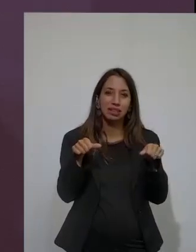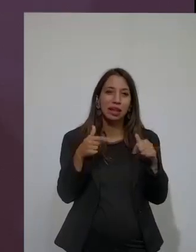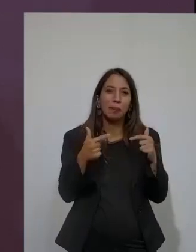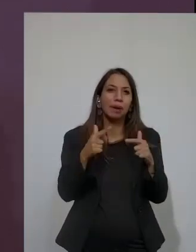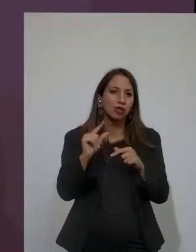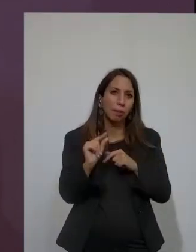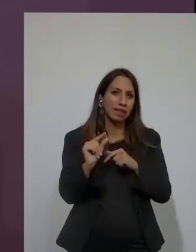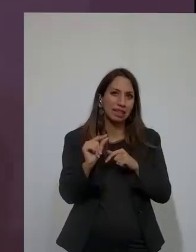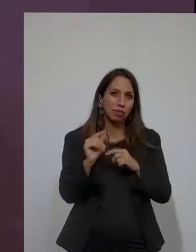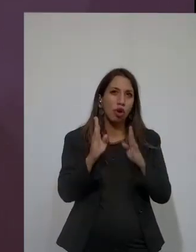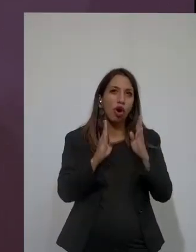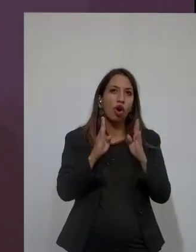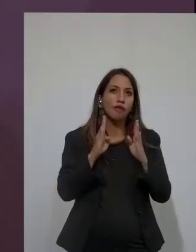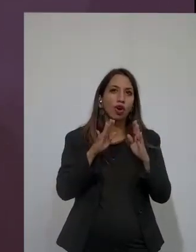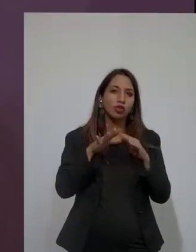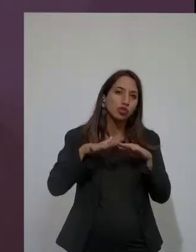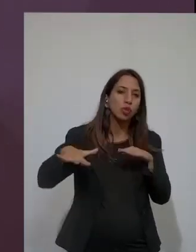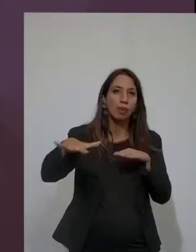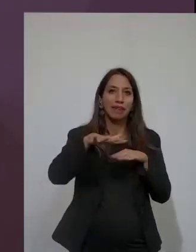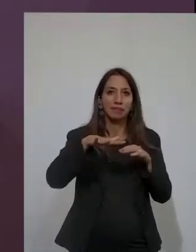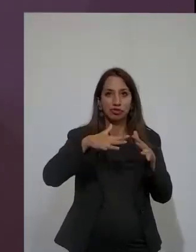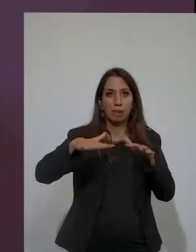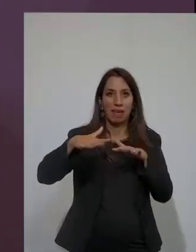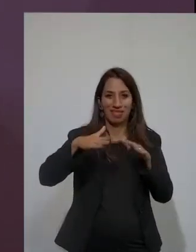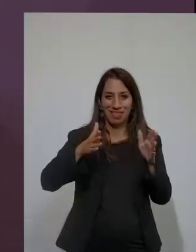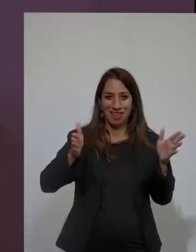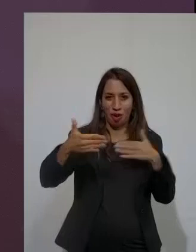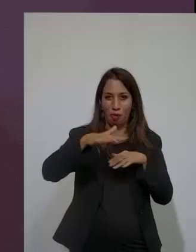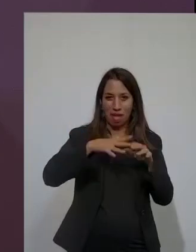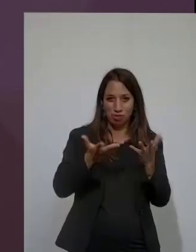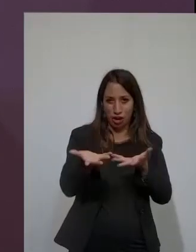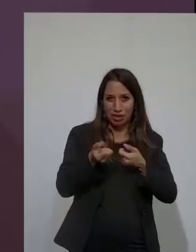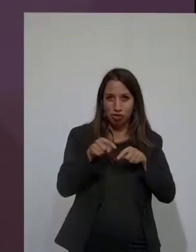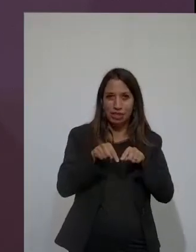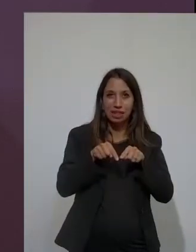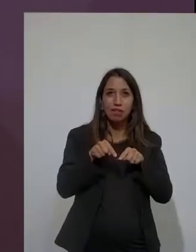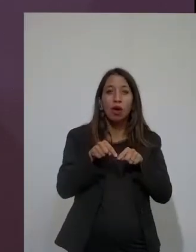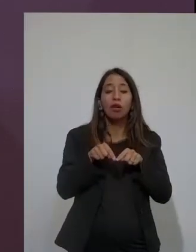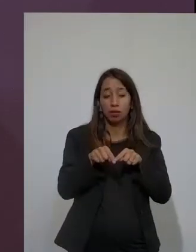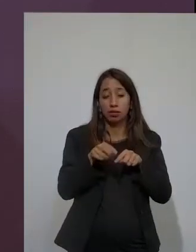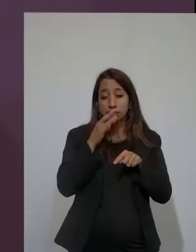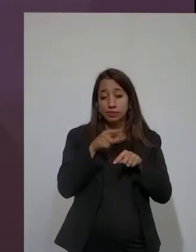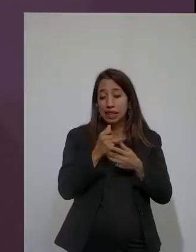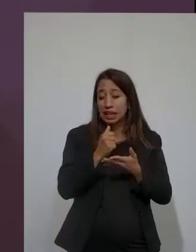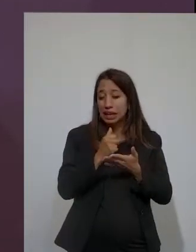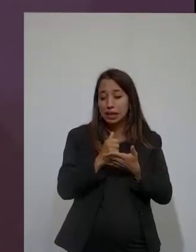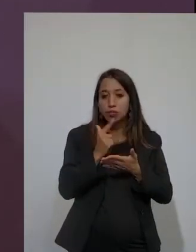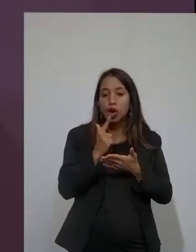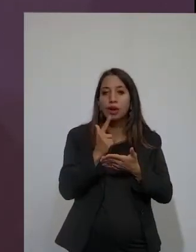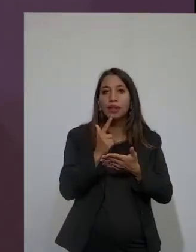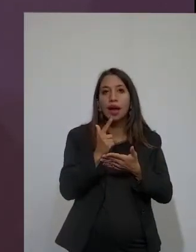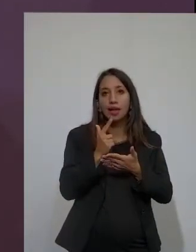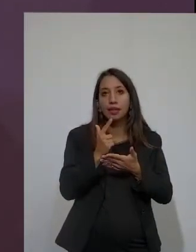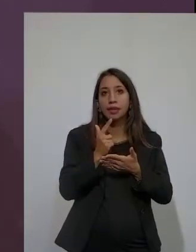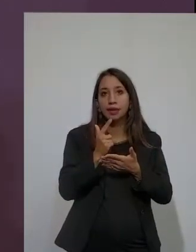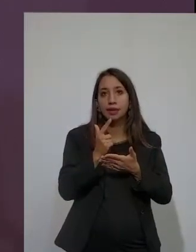rispetto alla superficie media del complesso ricettivo, ne caratterizzano in modo importante il basso impatto